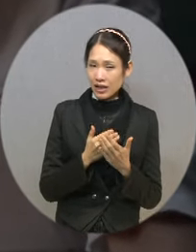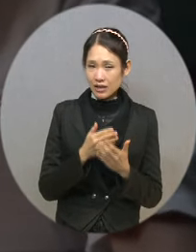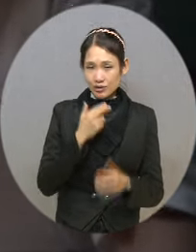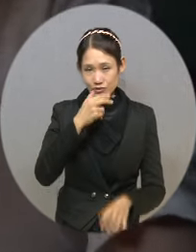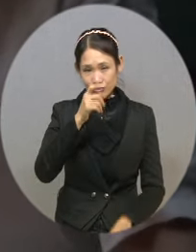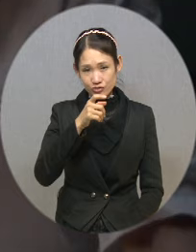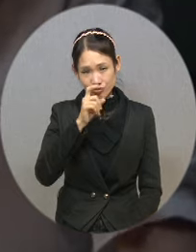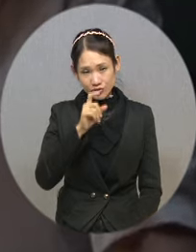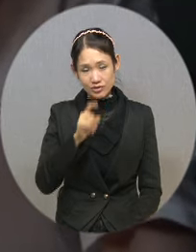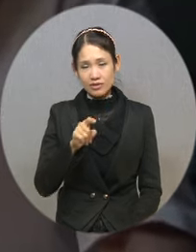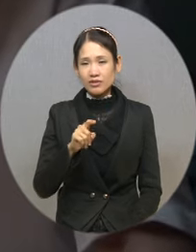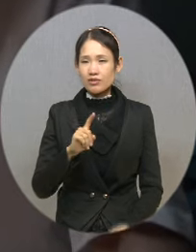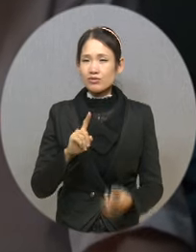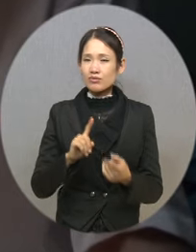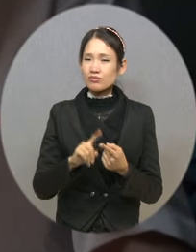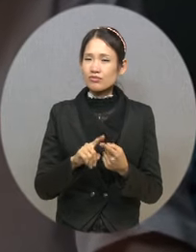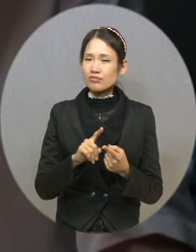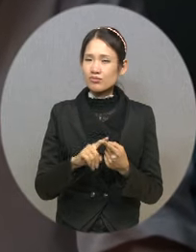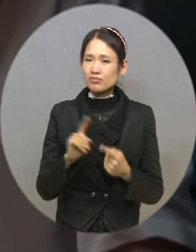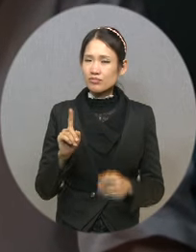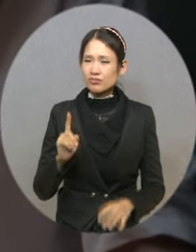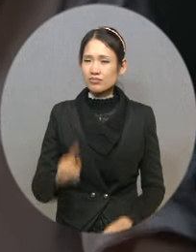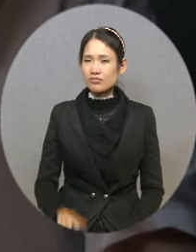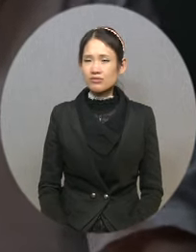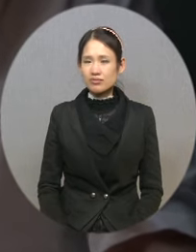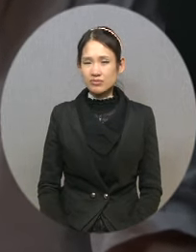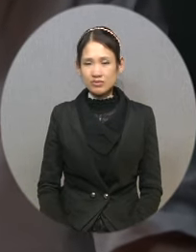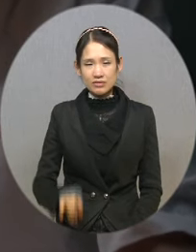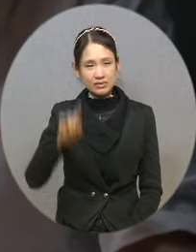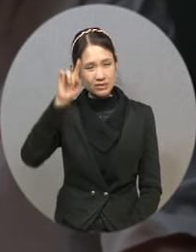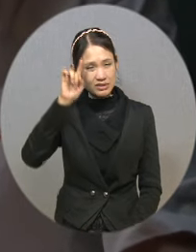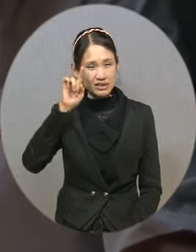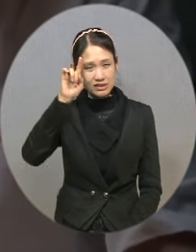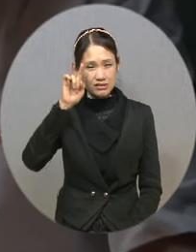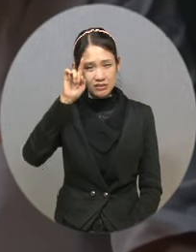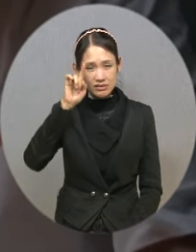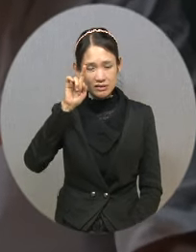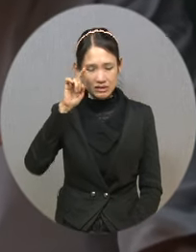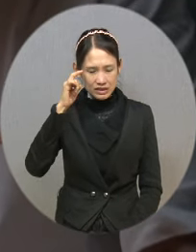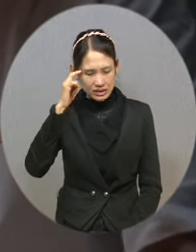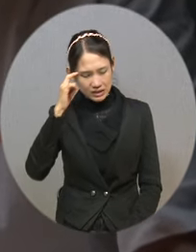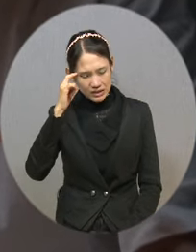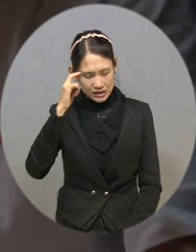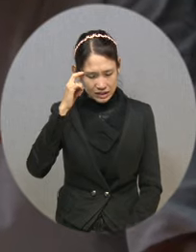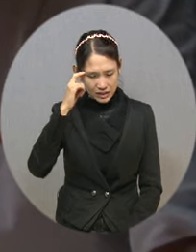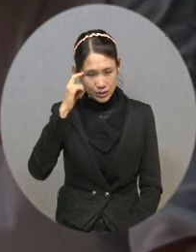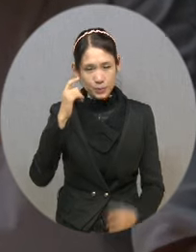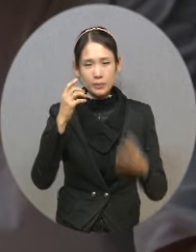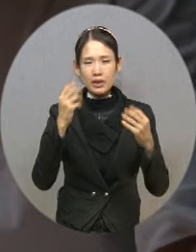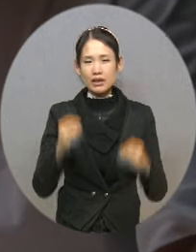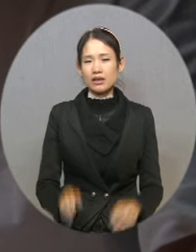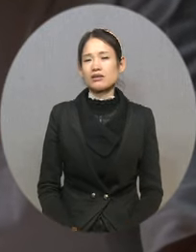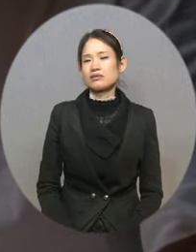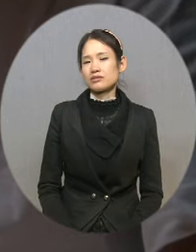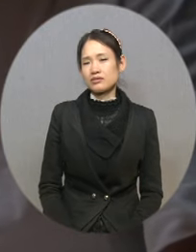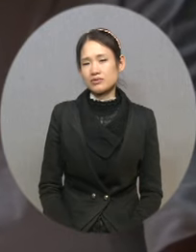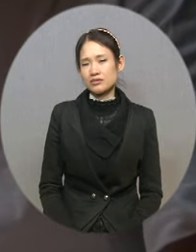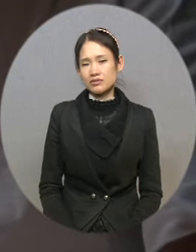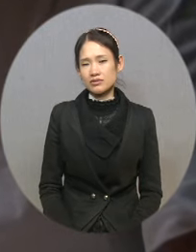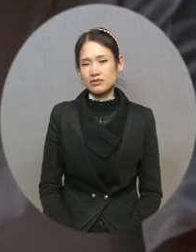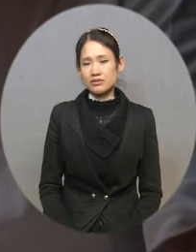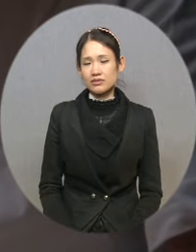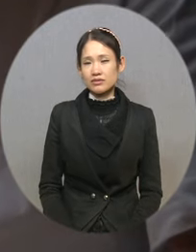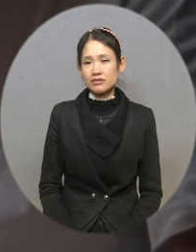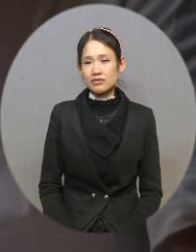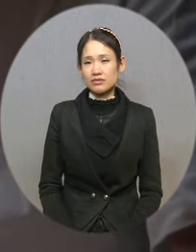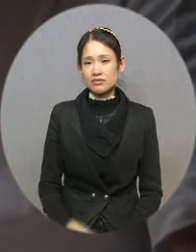술을 마시고 이러는 것 자체가 좀 스트레스이기도 하고 또 신경이 쓰이기도 해야 되는 부분이에요. 그래서